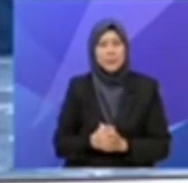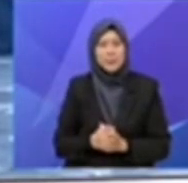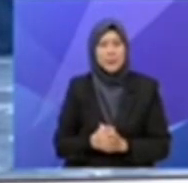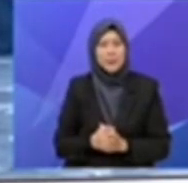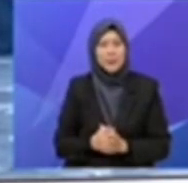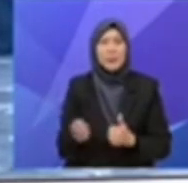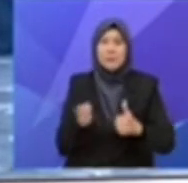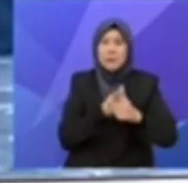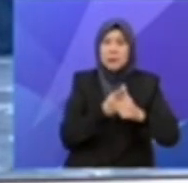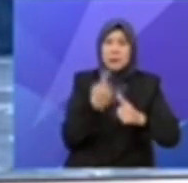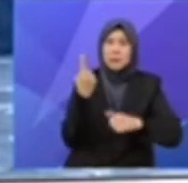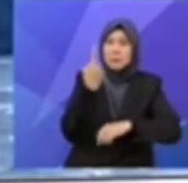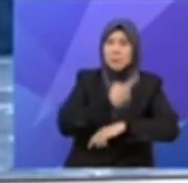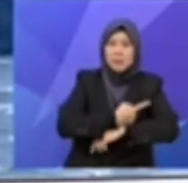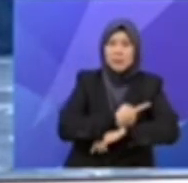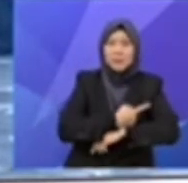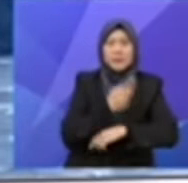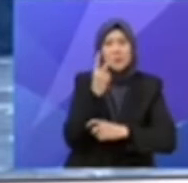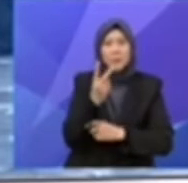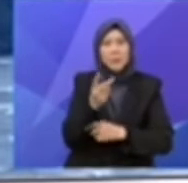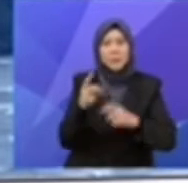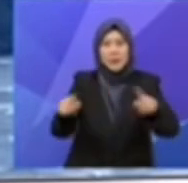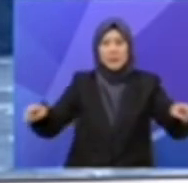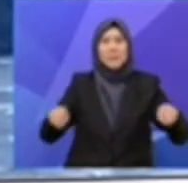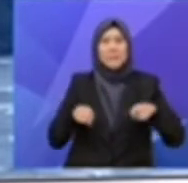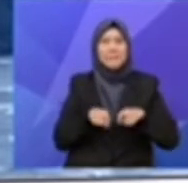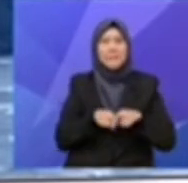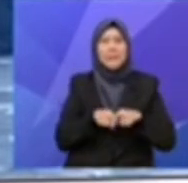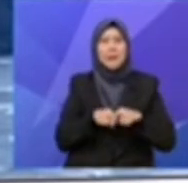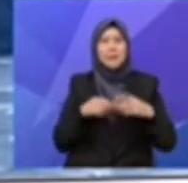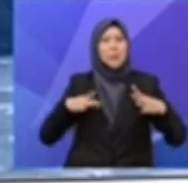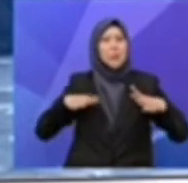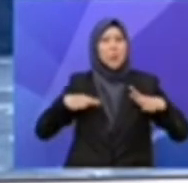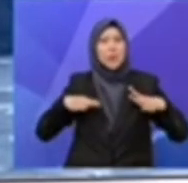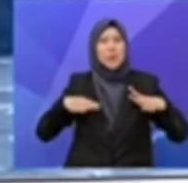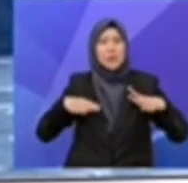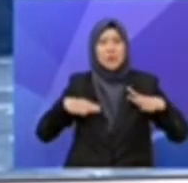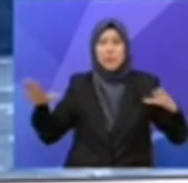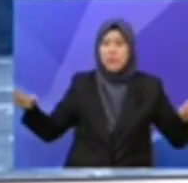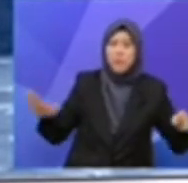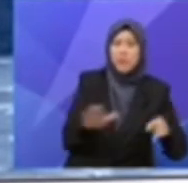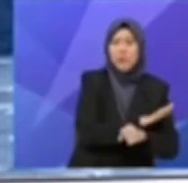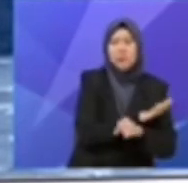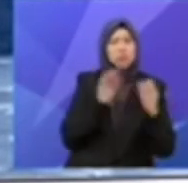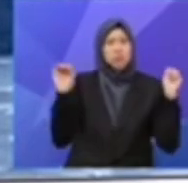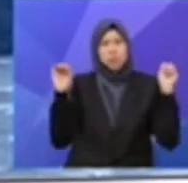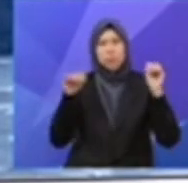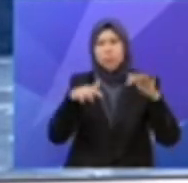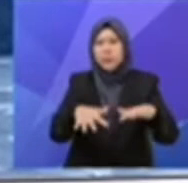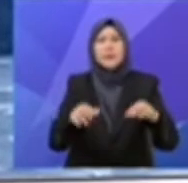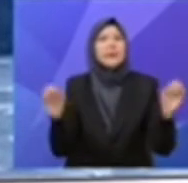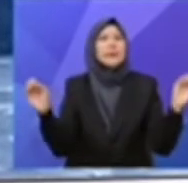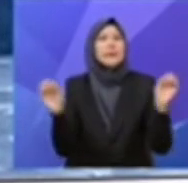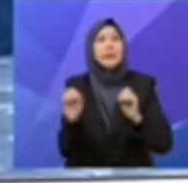Habib tamu kecil lihat di tempat pencucian penuh tidak ada